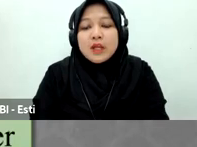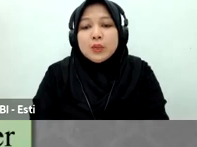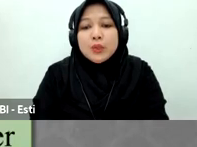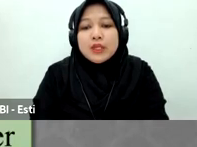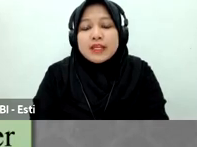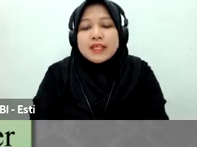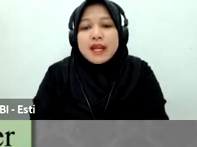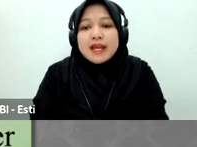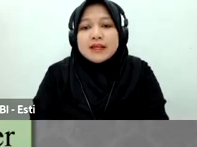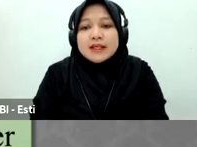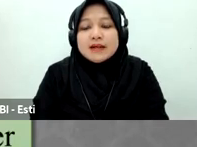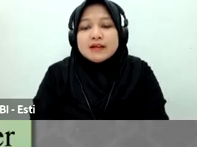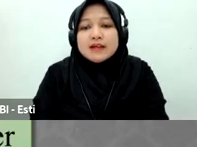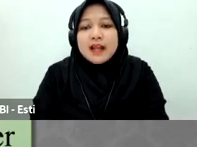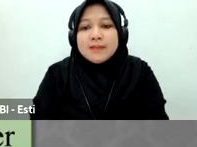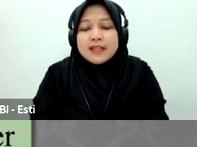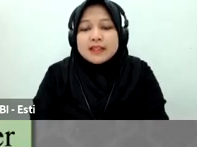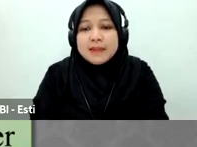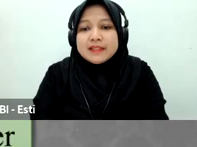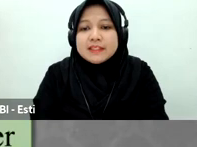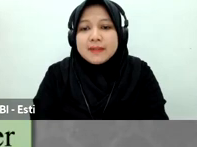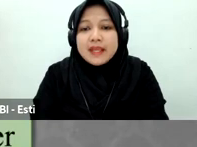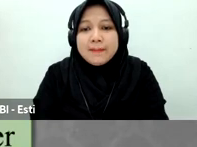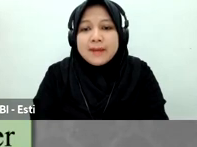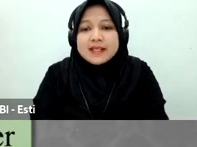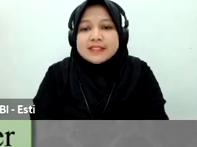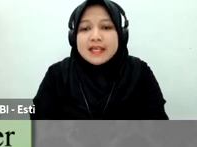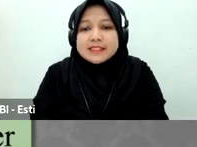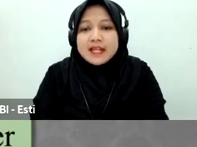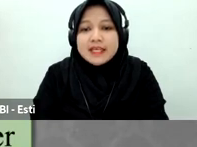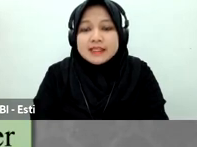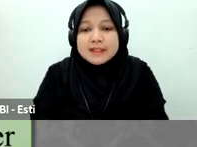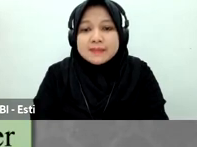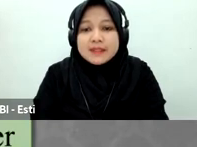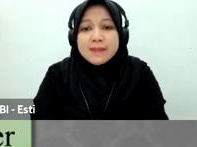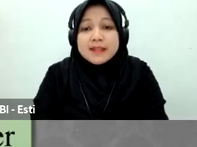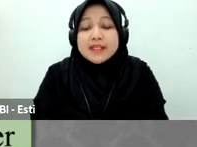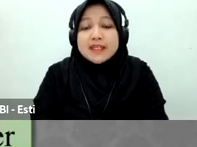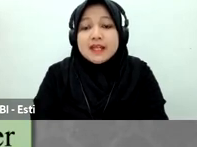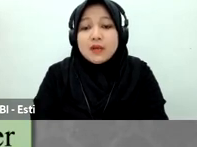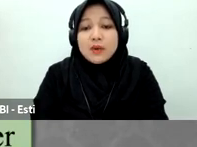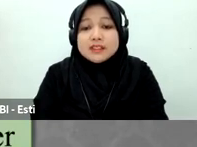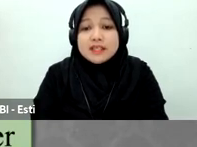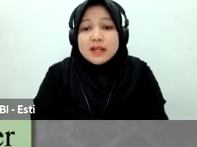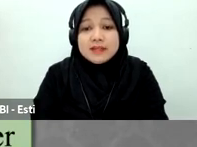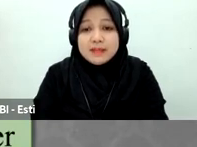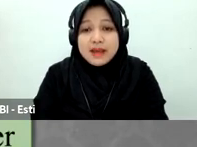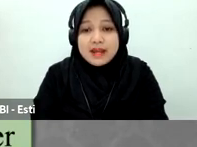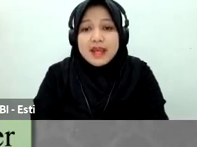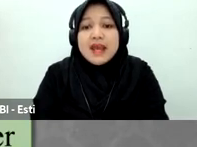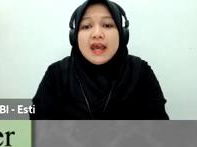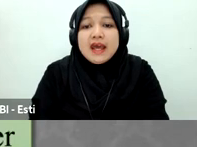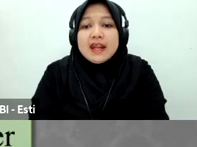memikirkan dulu kira-kira kalimat yang tepatnya seperti apa istilah-istilahnya yang tepat Seperti apa Jadi tidak dilakukan secara